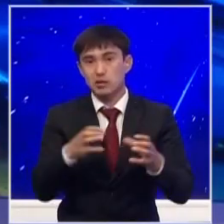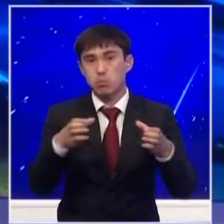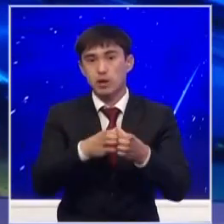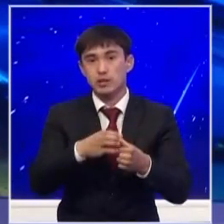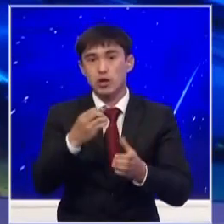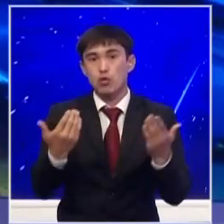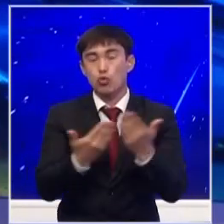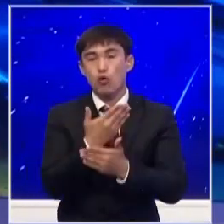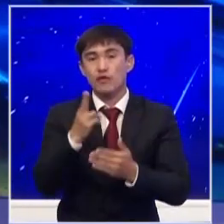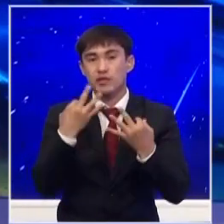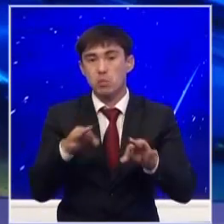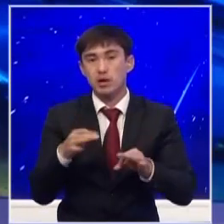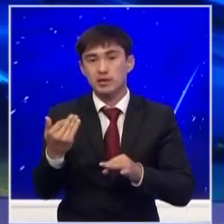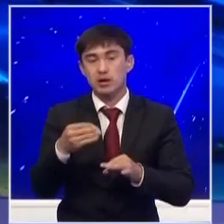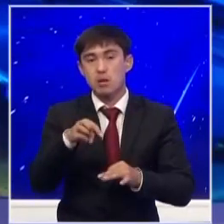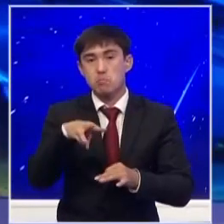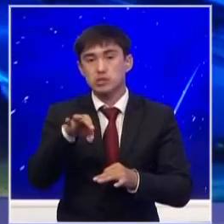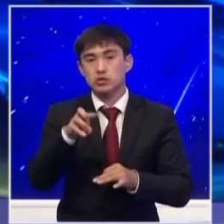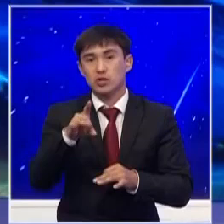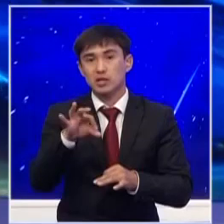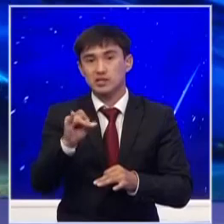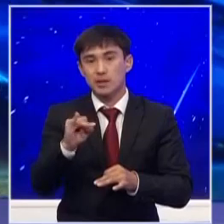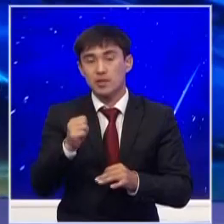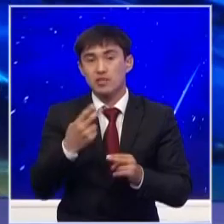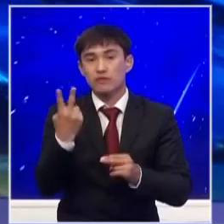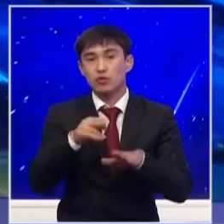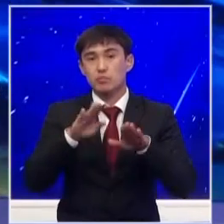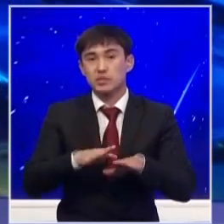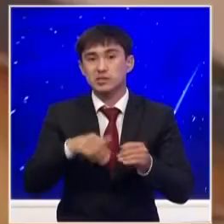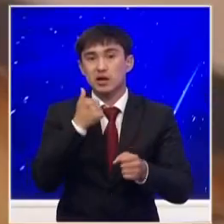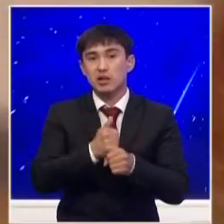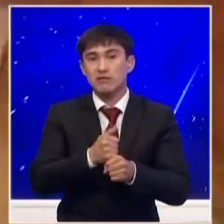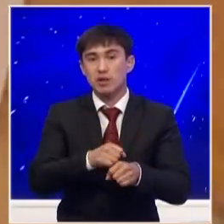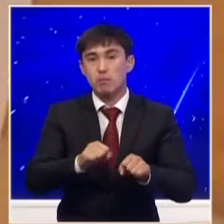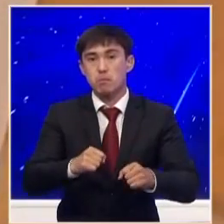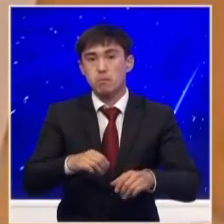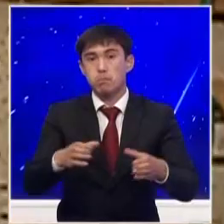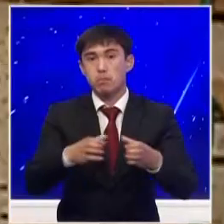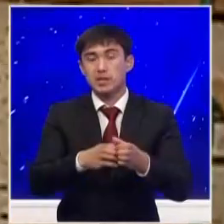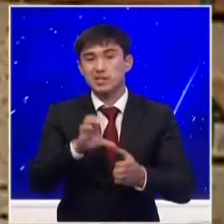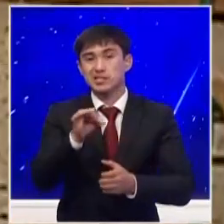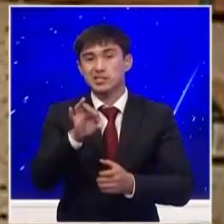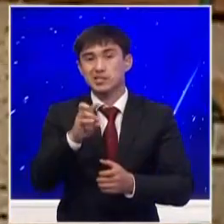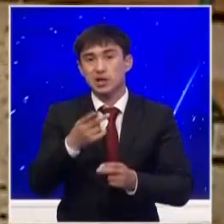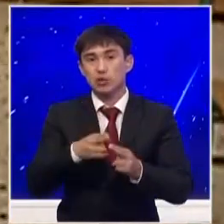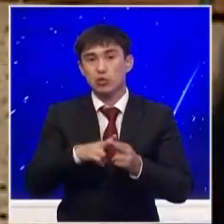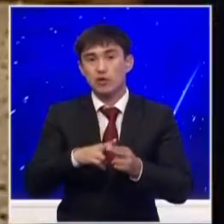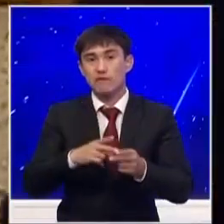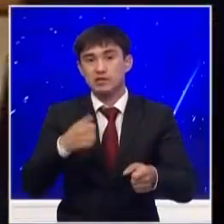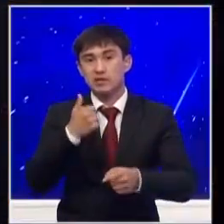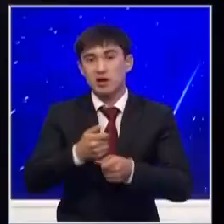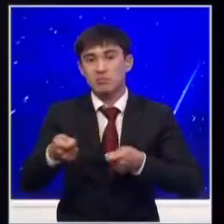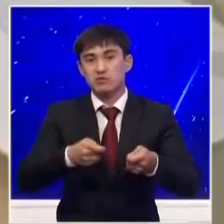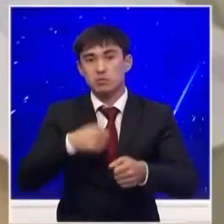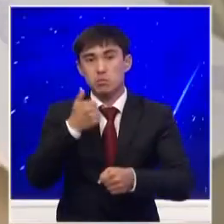партия «Новая демократия» Мицотакиса. А на втором месте главная оппозиционная партия Сириза, которую возглавляет бывший